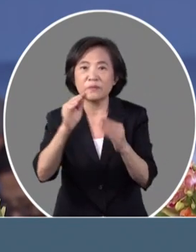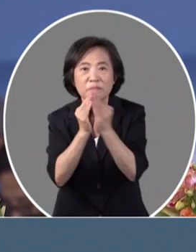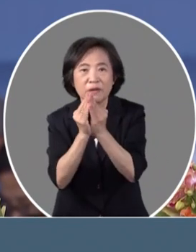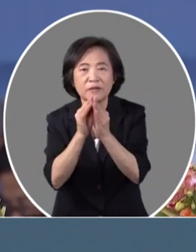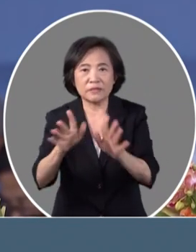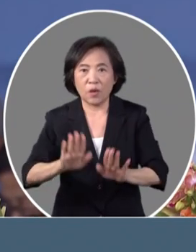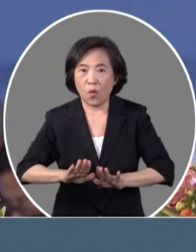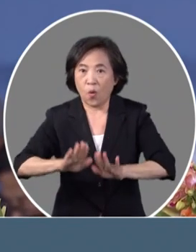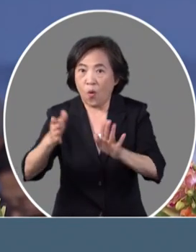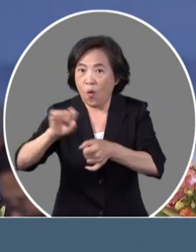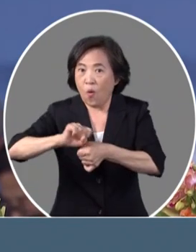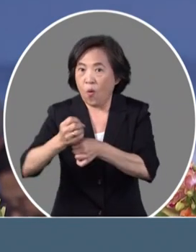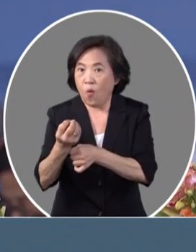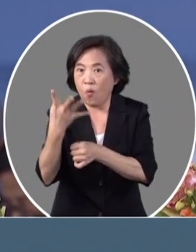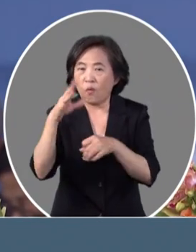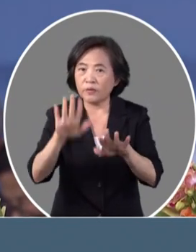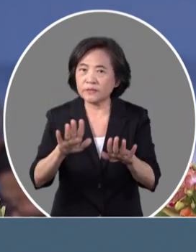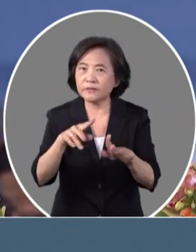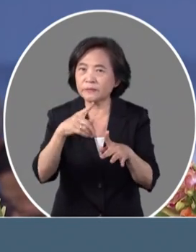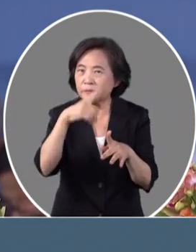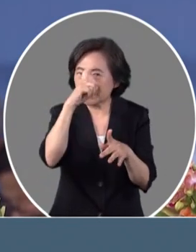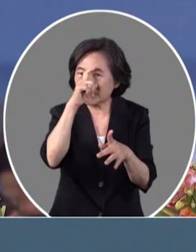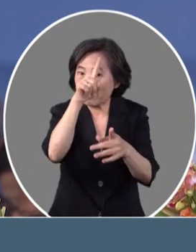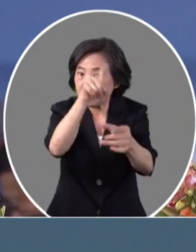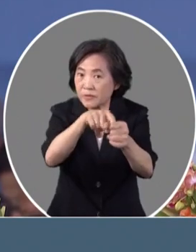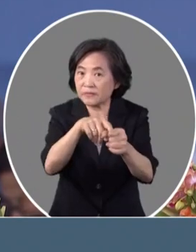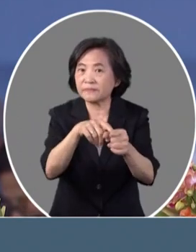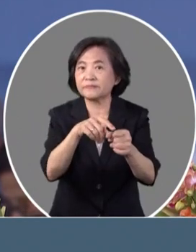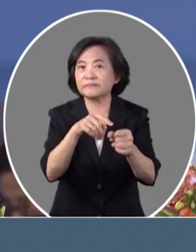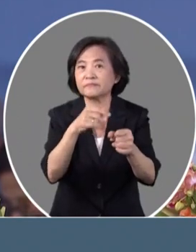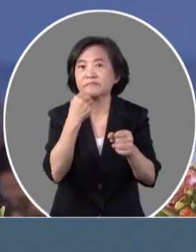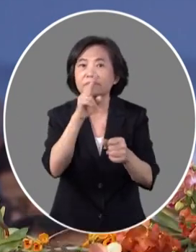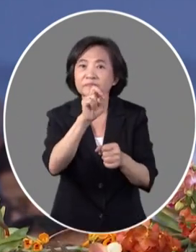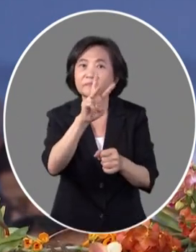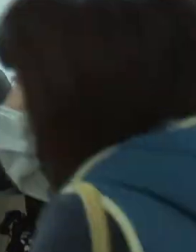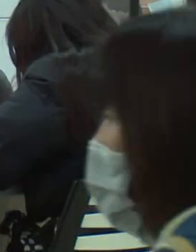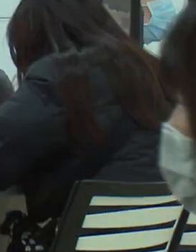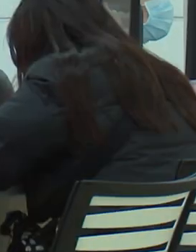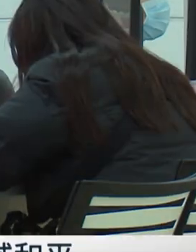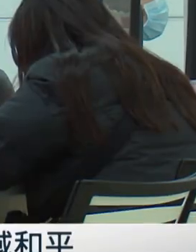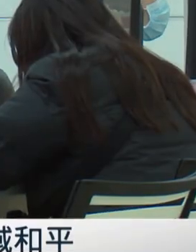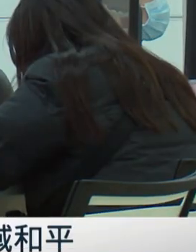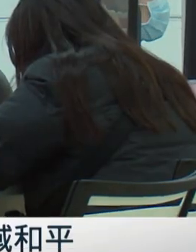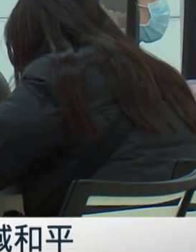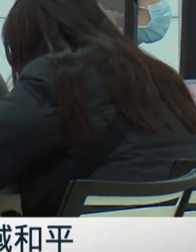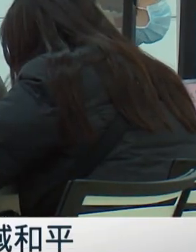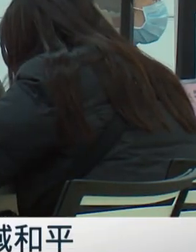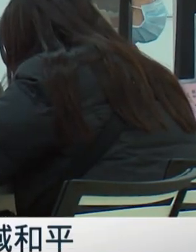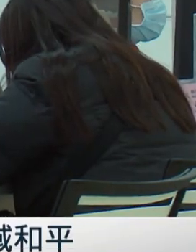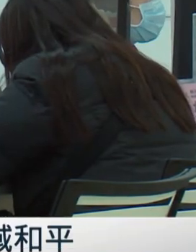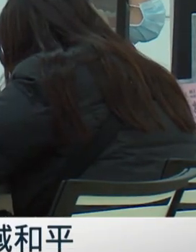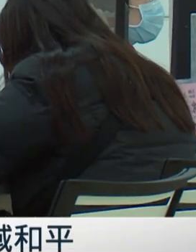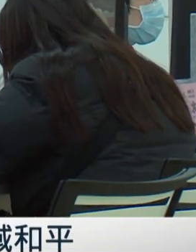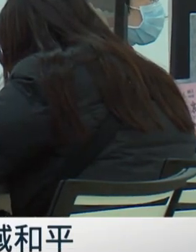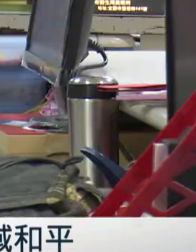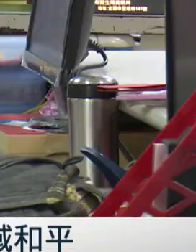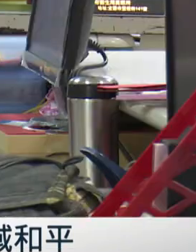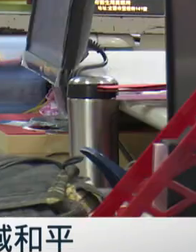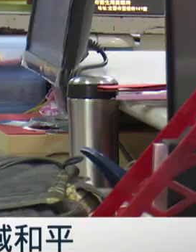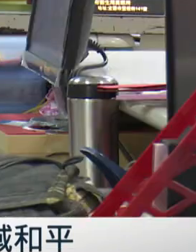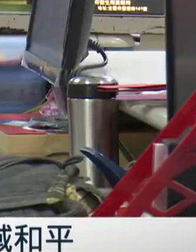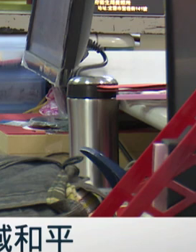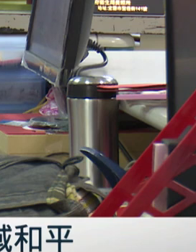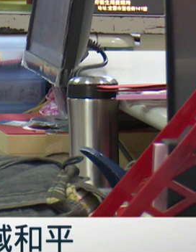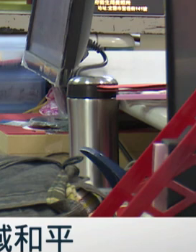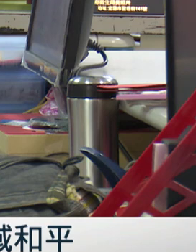成长，今年预计将突破23兆元。 财政稳健前行，总统也提到，除了反